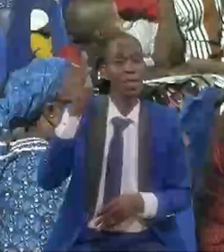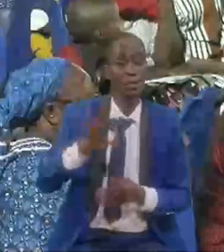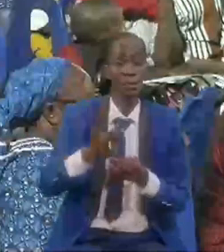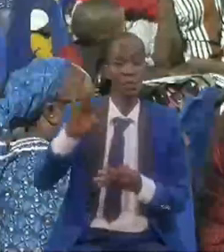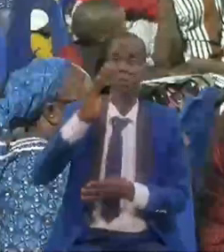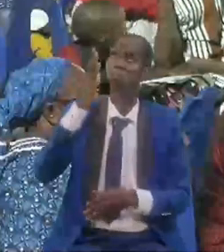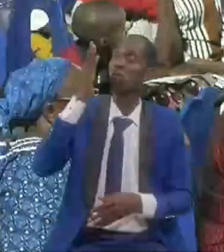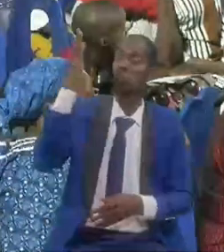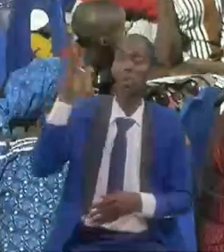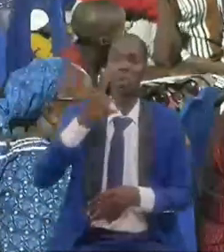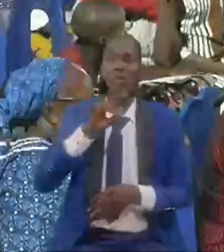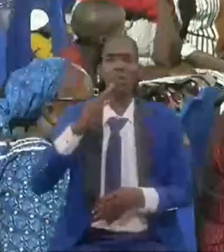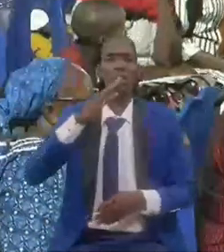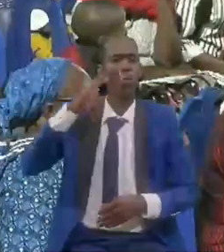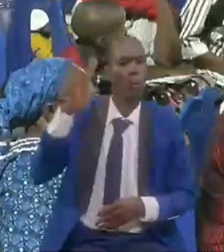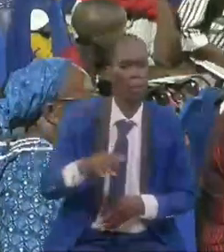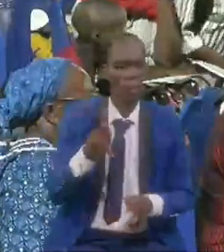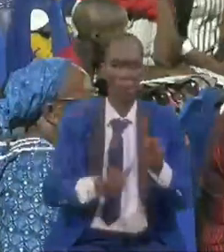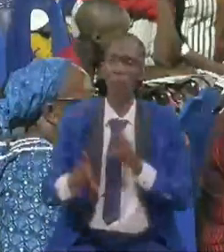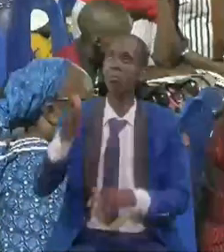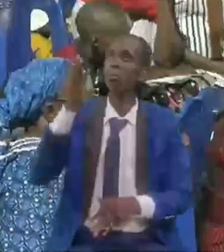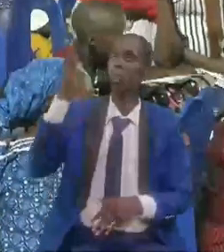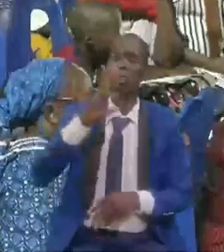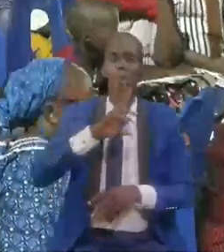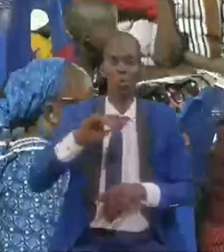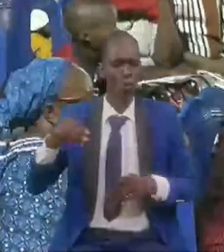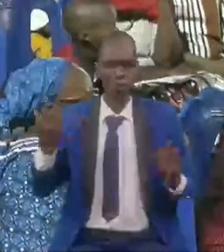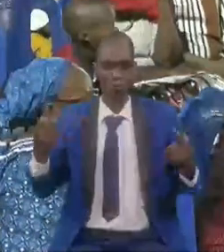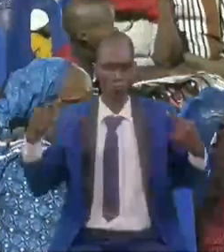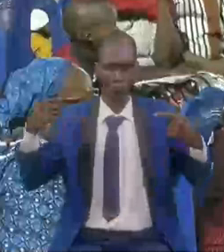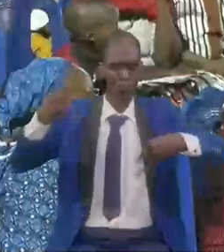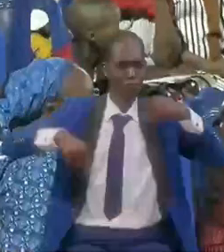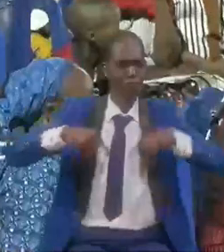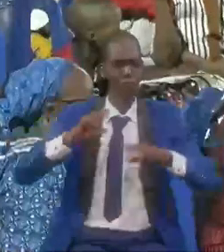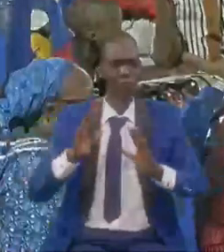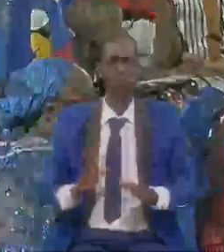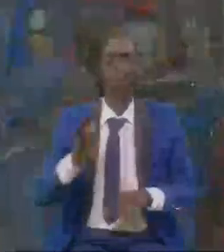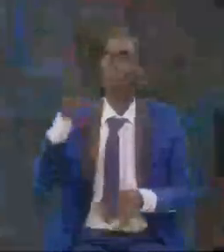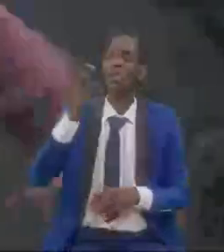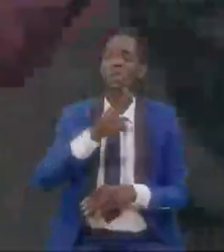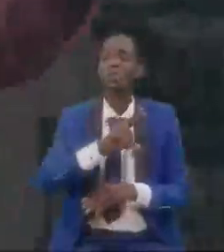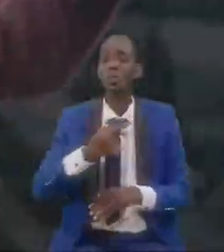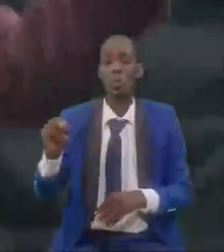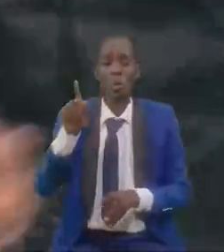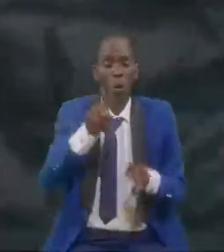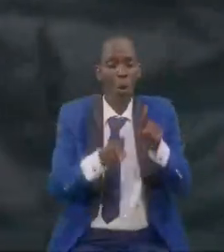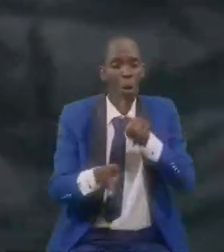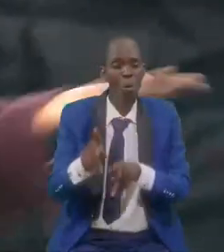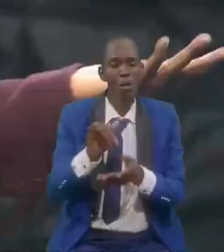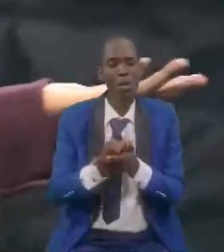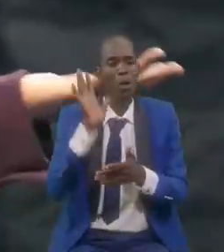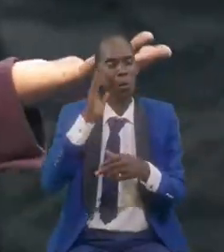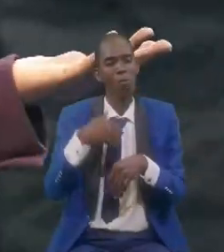esprit là-bas. Il n'y aura pas de méchants là-bas. Il n'y aura pas de personnes qui tourmentent là-bas. Il n'y aura pas des gens qui